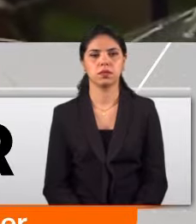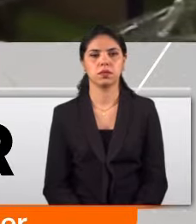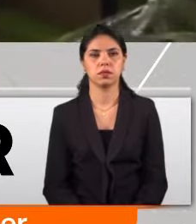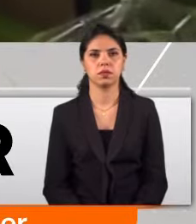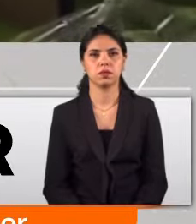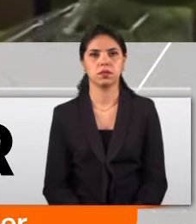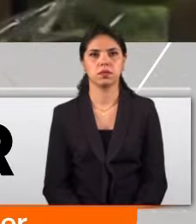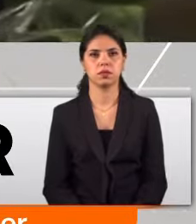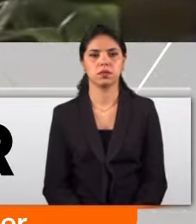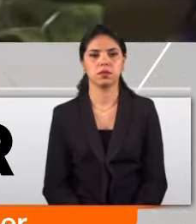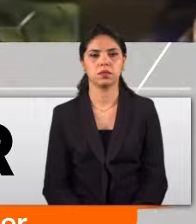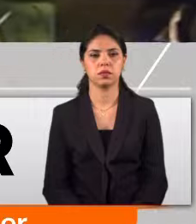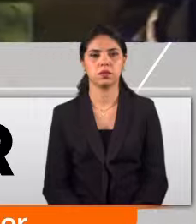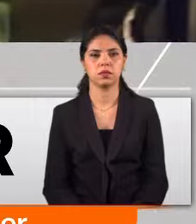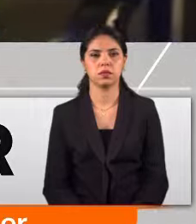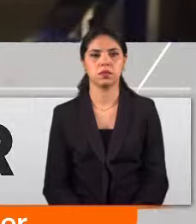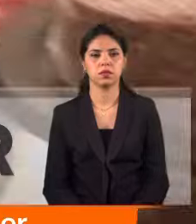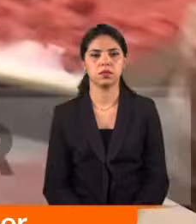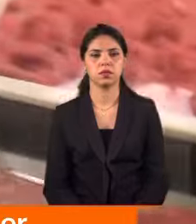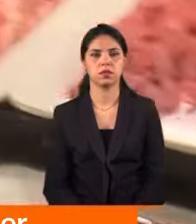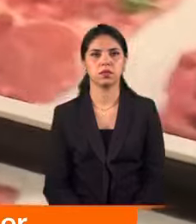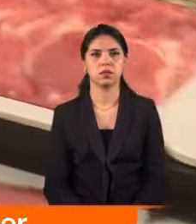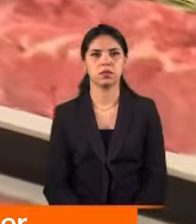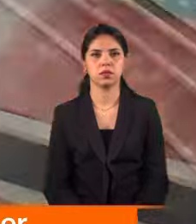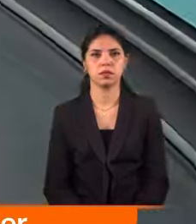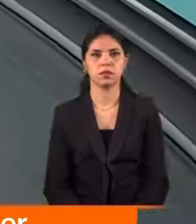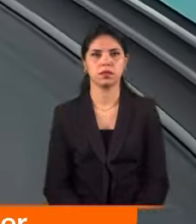fiyatla mücadelede önemli bir adım olacak.